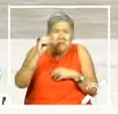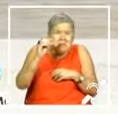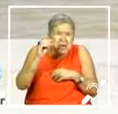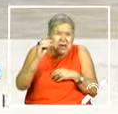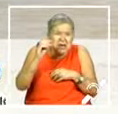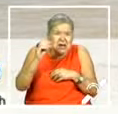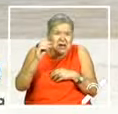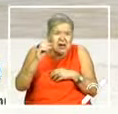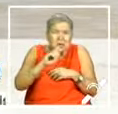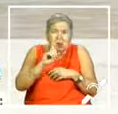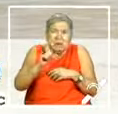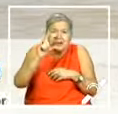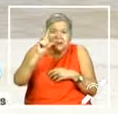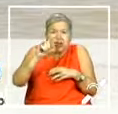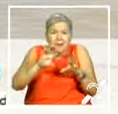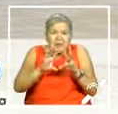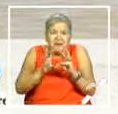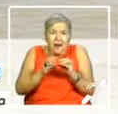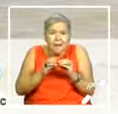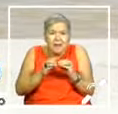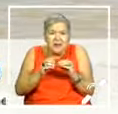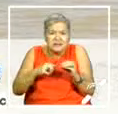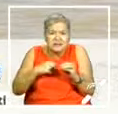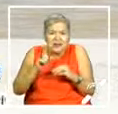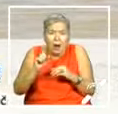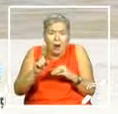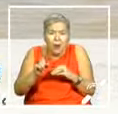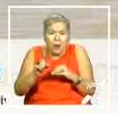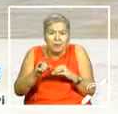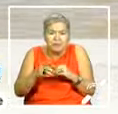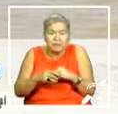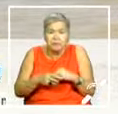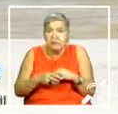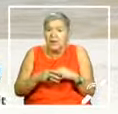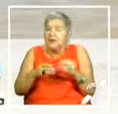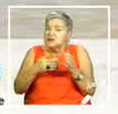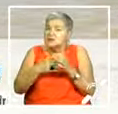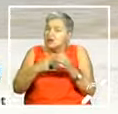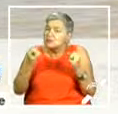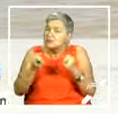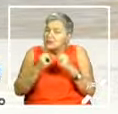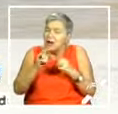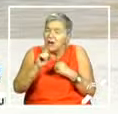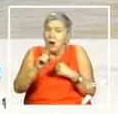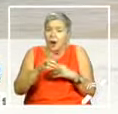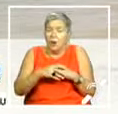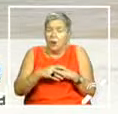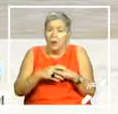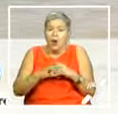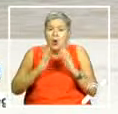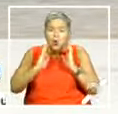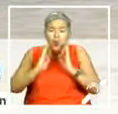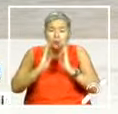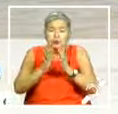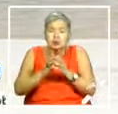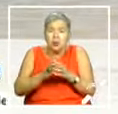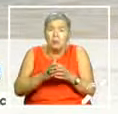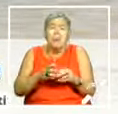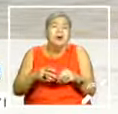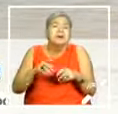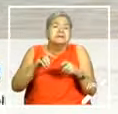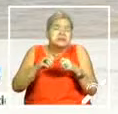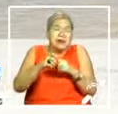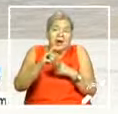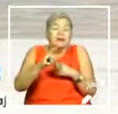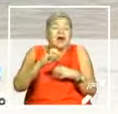doar 7 familii aici, cu câteva zeci de suflete. Se ajunge foarte greu pe un drum desfundat cu